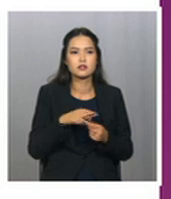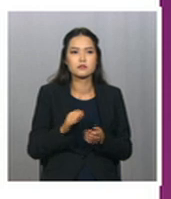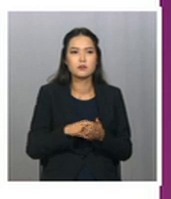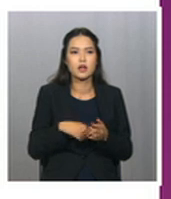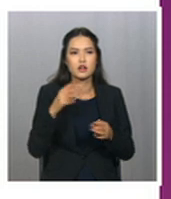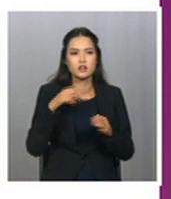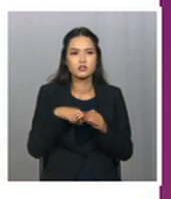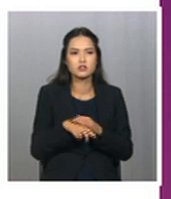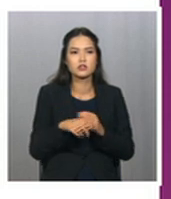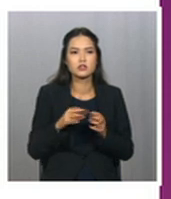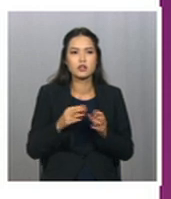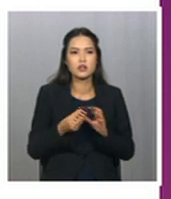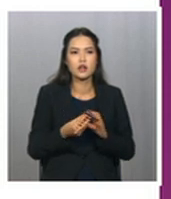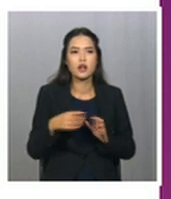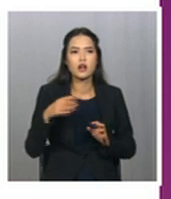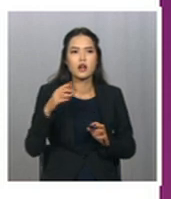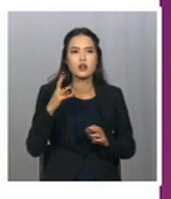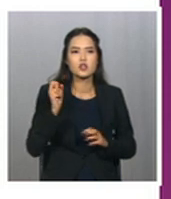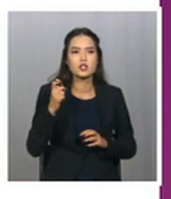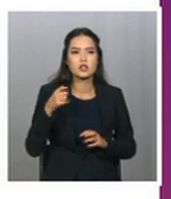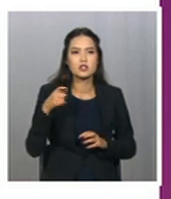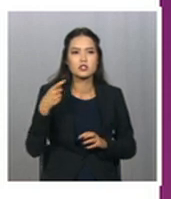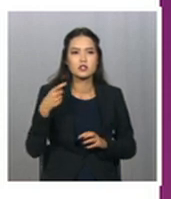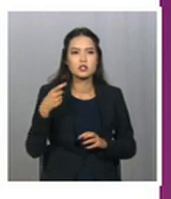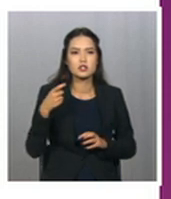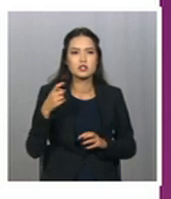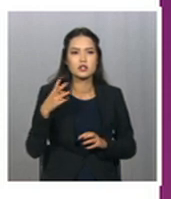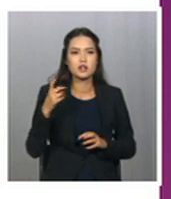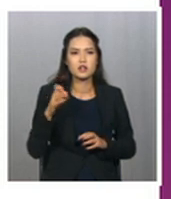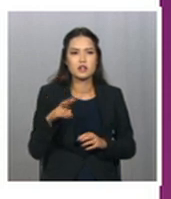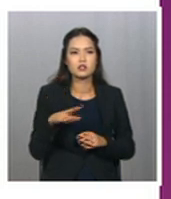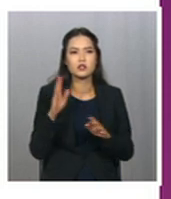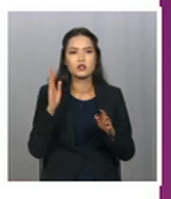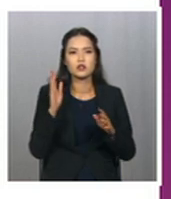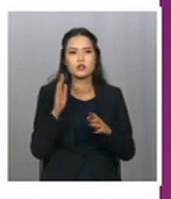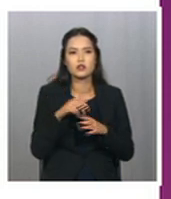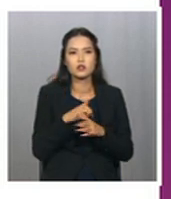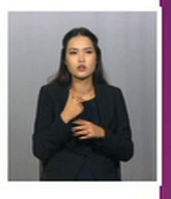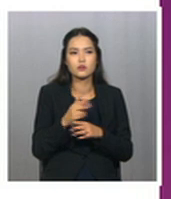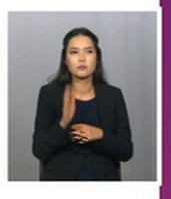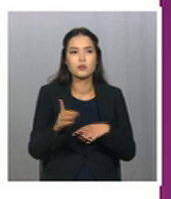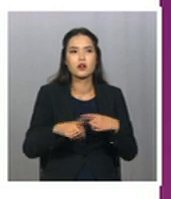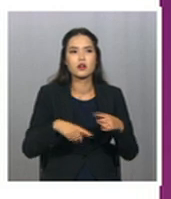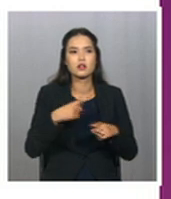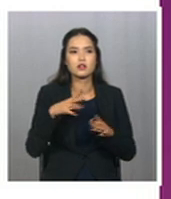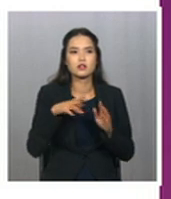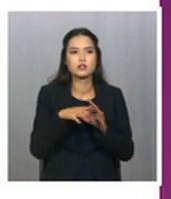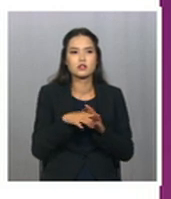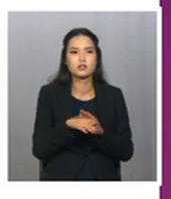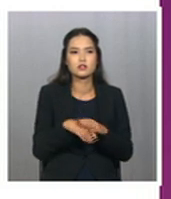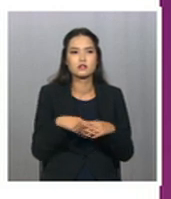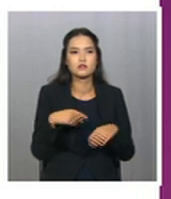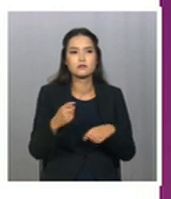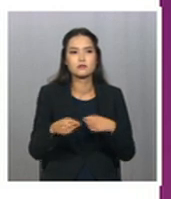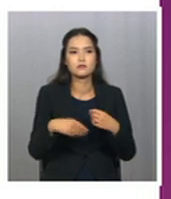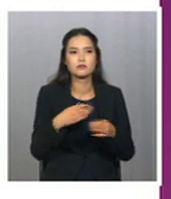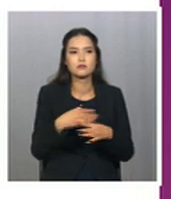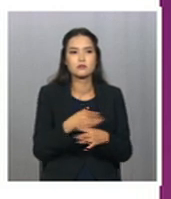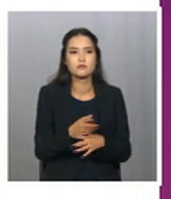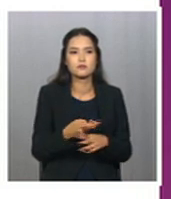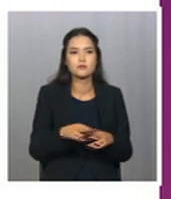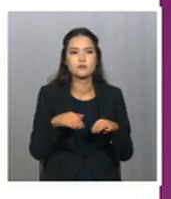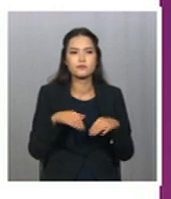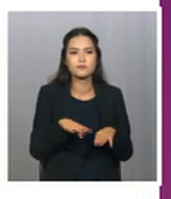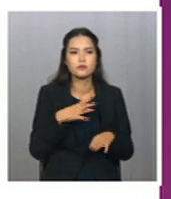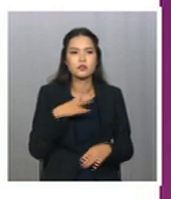саясат, Шыңғысхан ұрпақтары арасындағы өлкелерді бөлу мәселелері шешіліп отырды. Құрылтайда